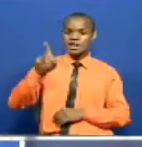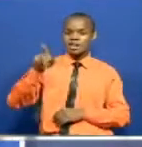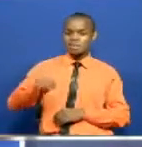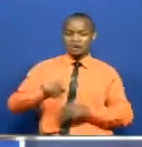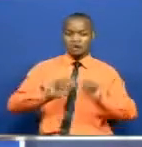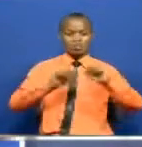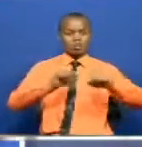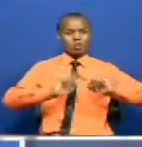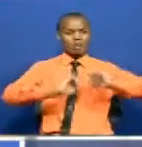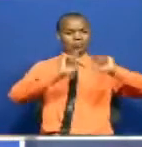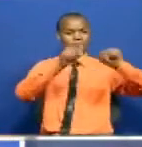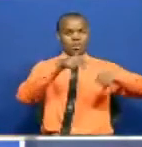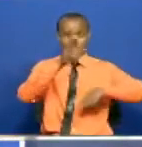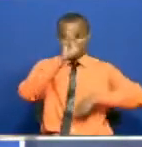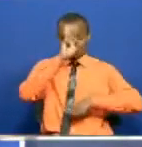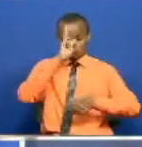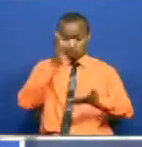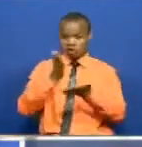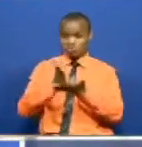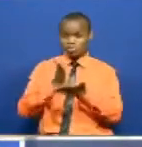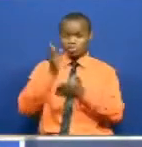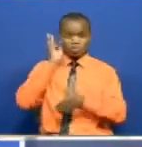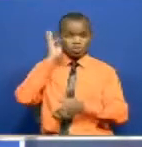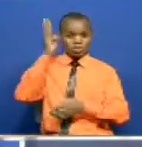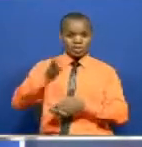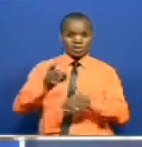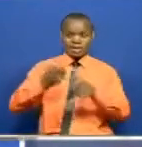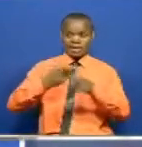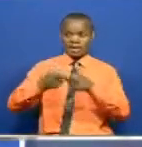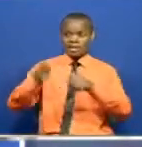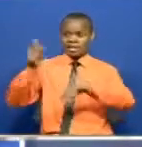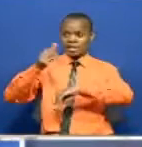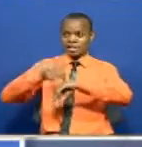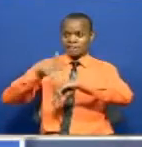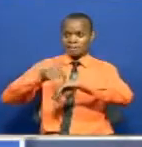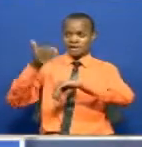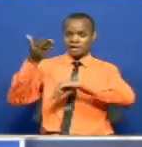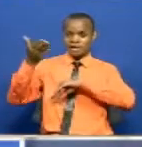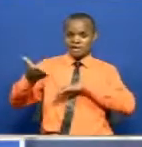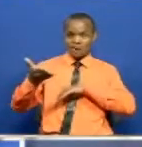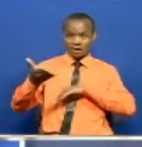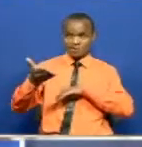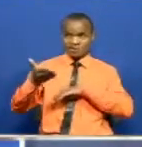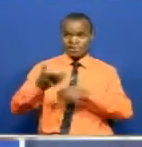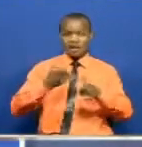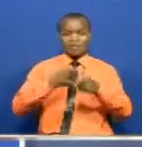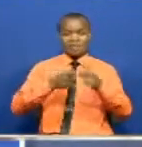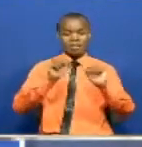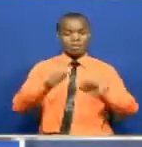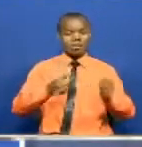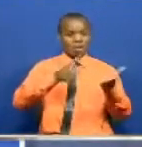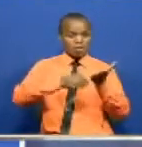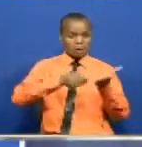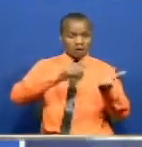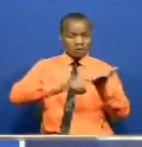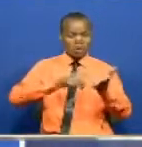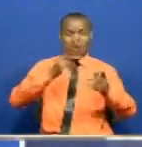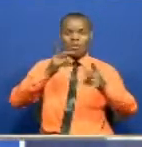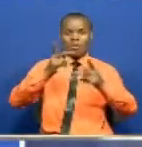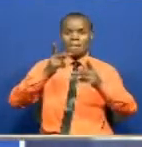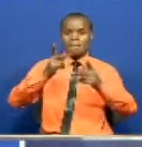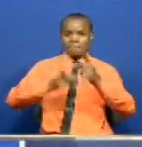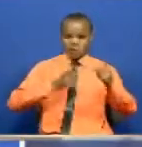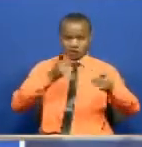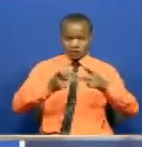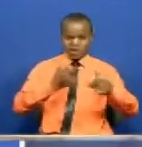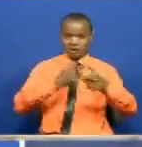polisi, tutamchukua, kisha tukimfikisha pale, atolewe vidale, afanyile processing, kisha aletwe